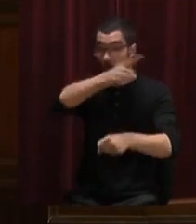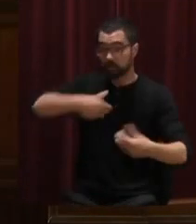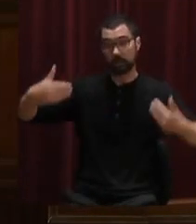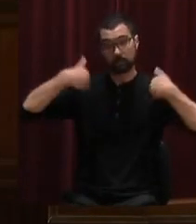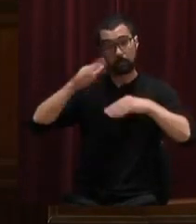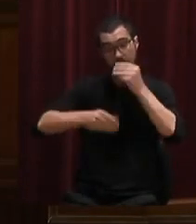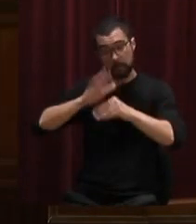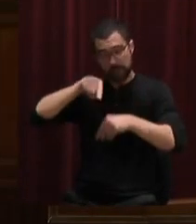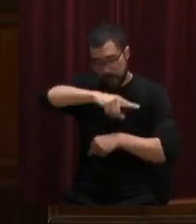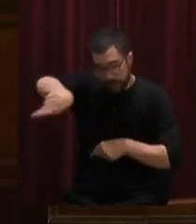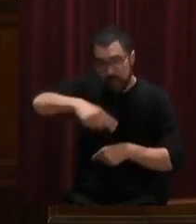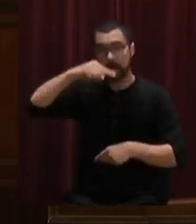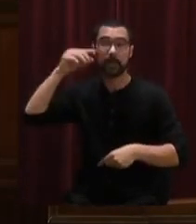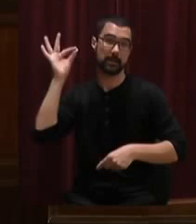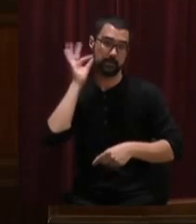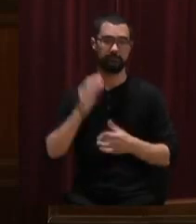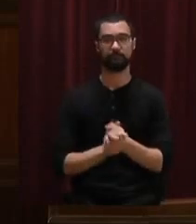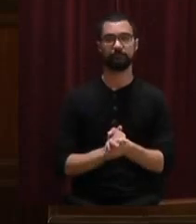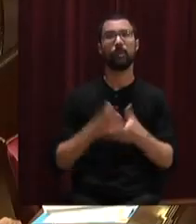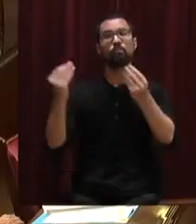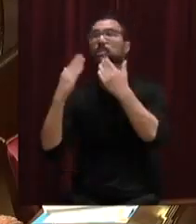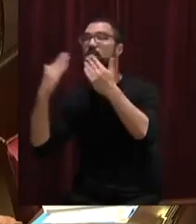elles. Moltíssimes gràcies.